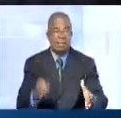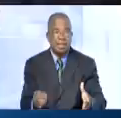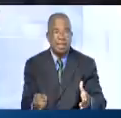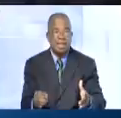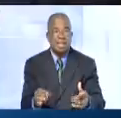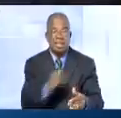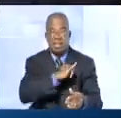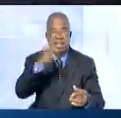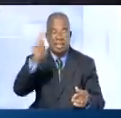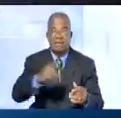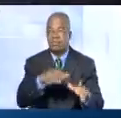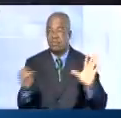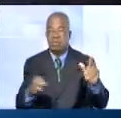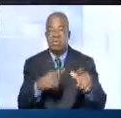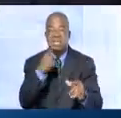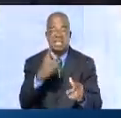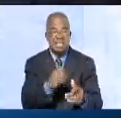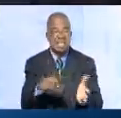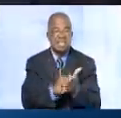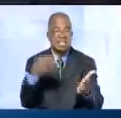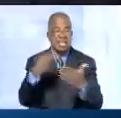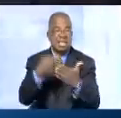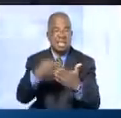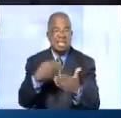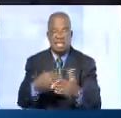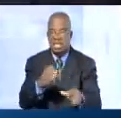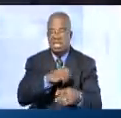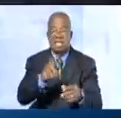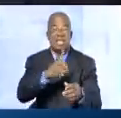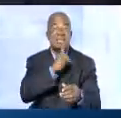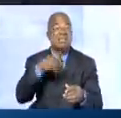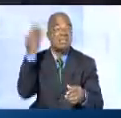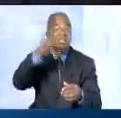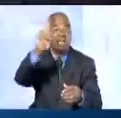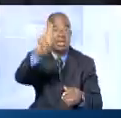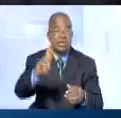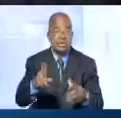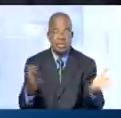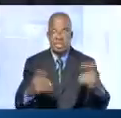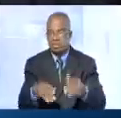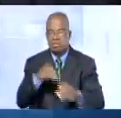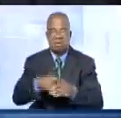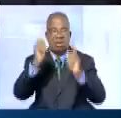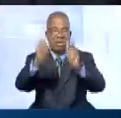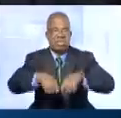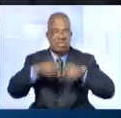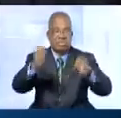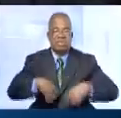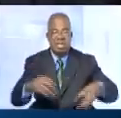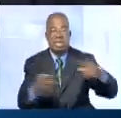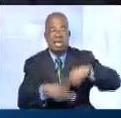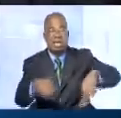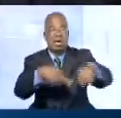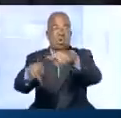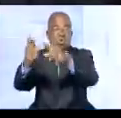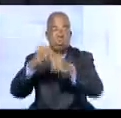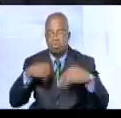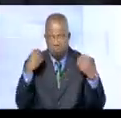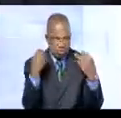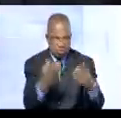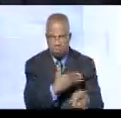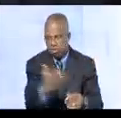pour lequel il y a 20 millions de dollars, c'est-à-dire autour de 10 milliards de francs CFA. Et il y a le secteur agricole, hein, pour lequel il y a 30 millions de dollars, autour de 15 milliards